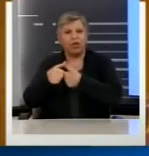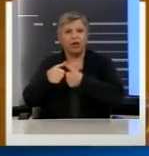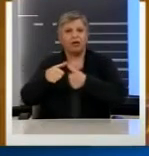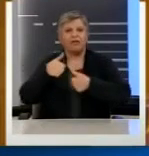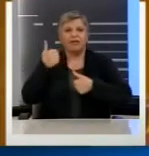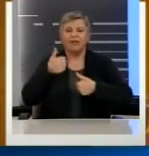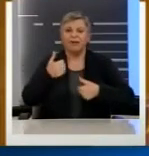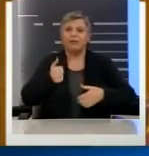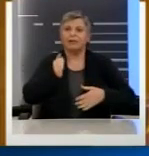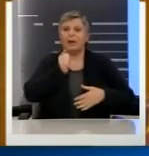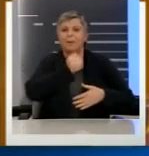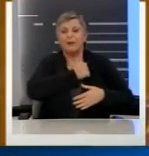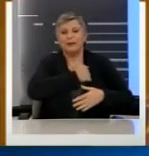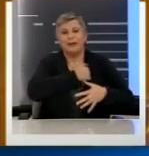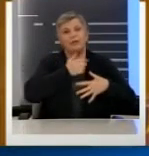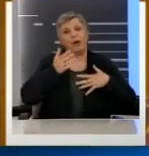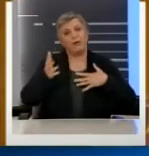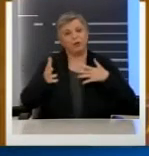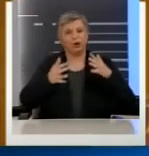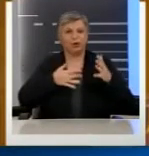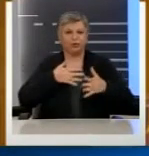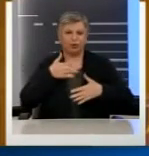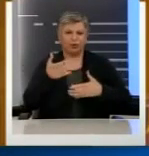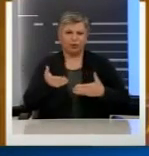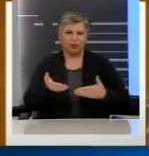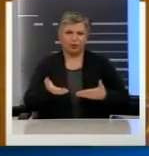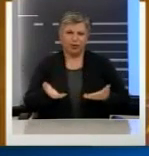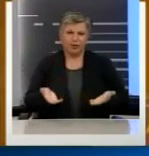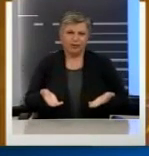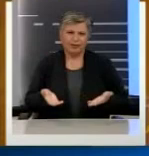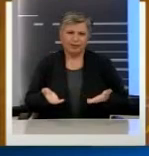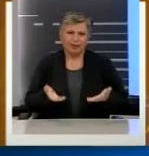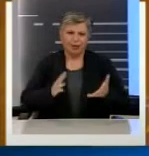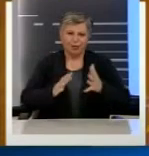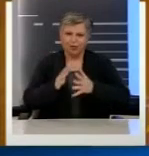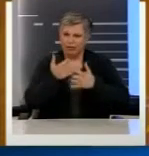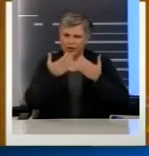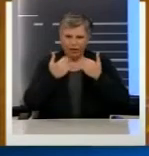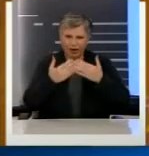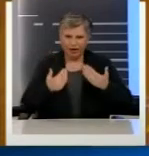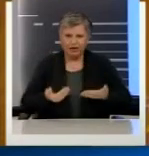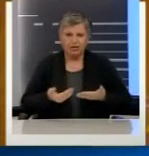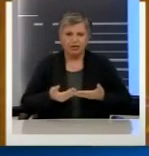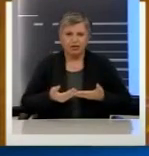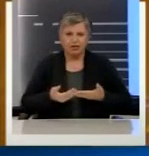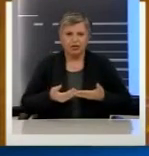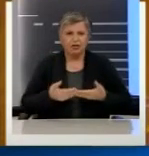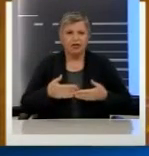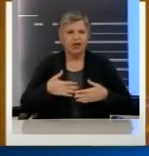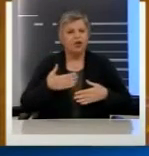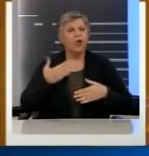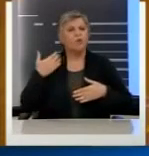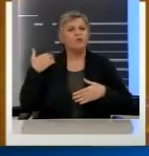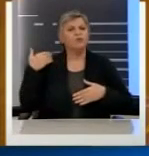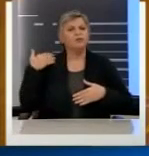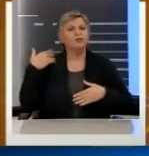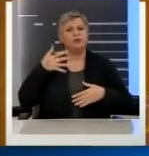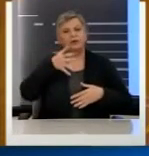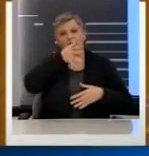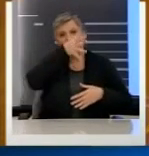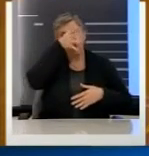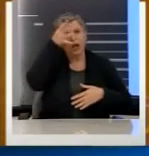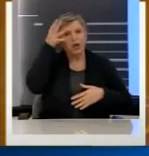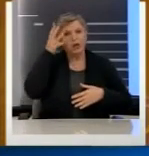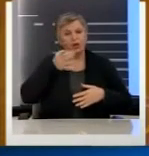δοξασίες μεταφυσικές και στερεότυπα. Επαναλαμβάνω αυτά που είπα το καλοκαίρι και υπάρχει ένας τέτοιος